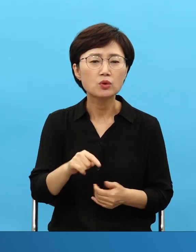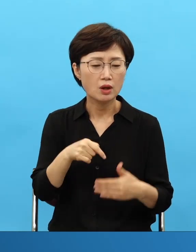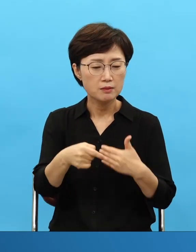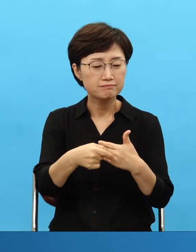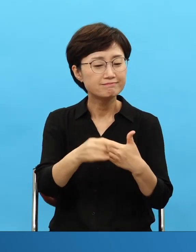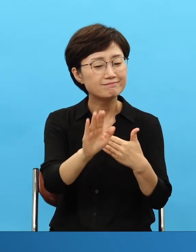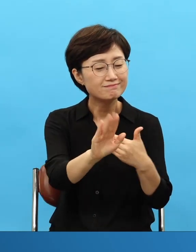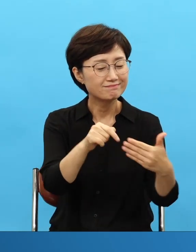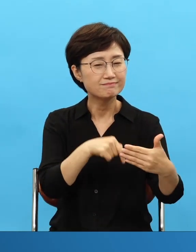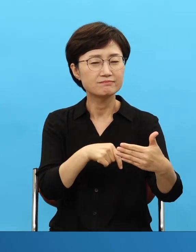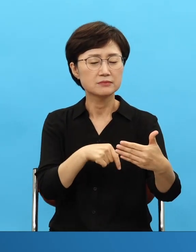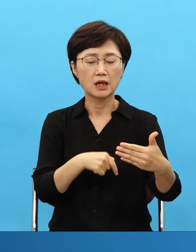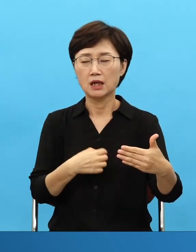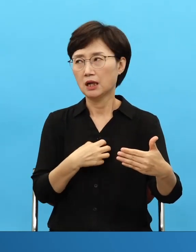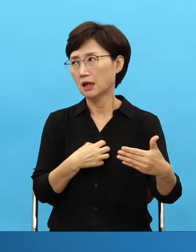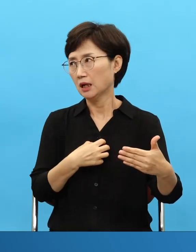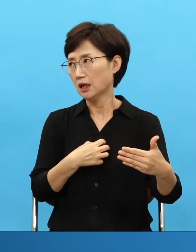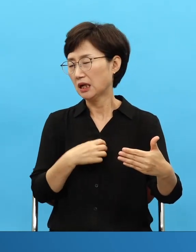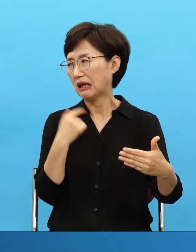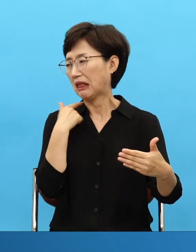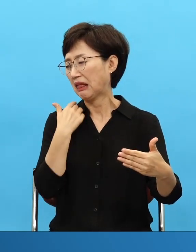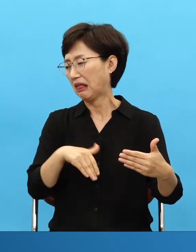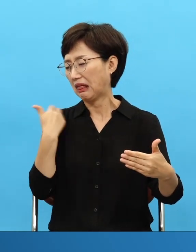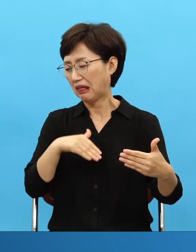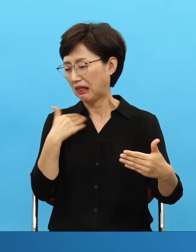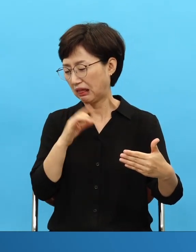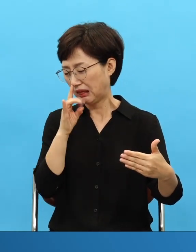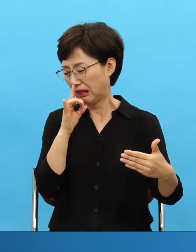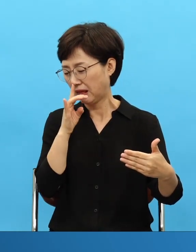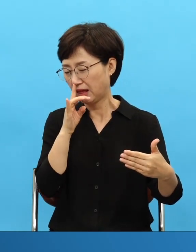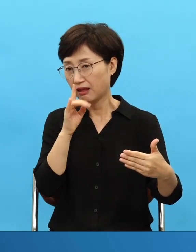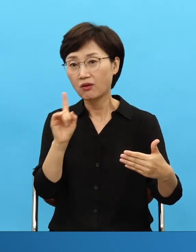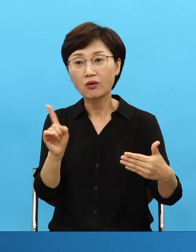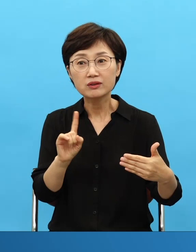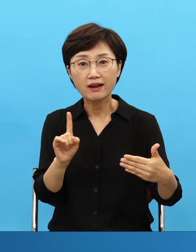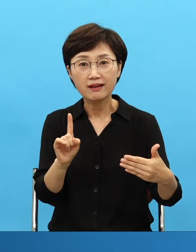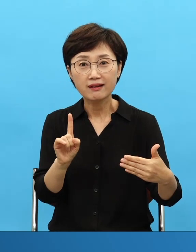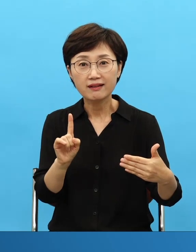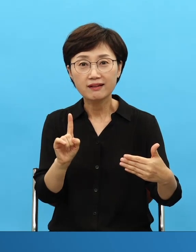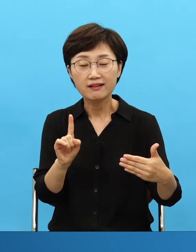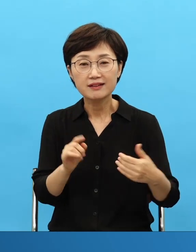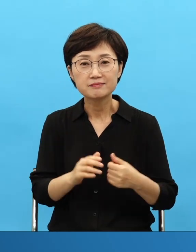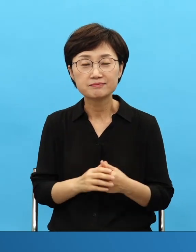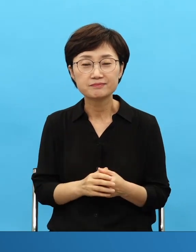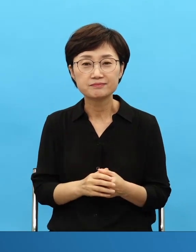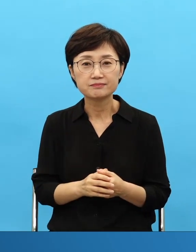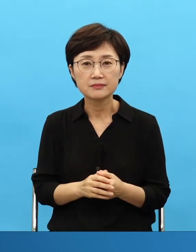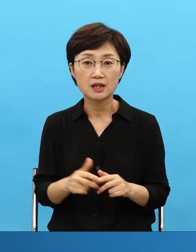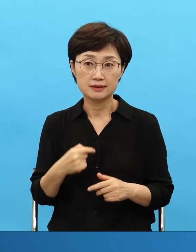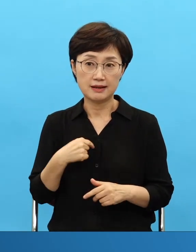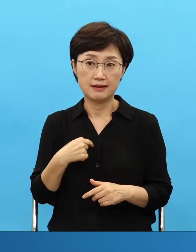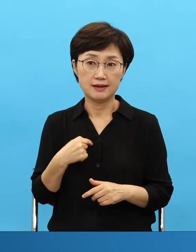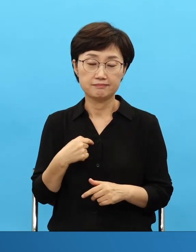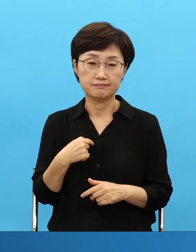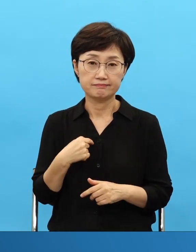하는 거죠. But what must we do at those times? 저는 여기 올 때까지